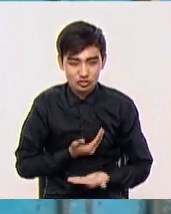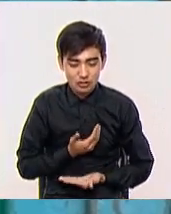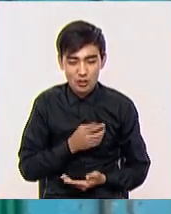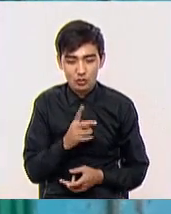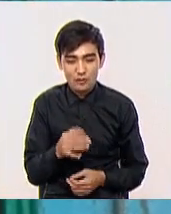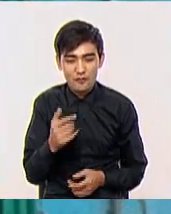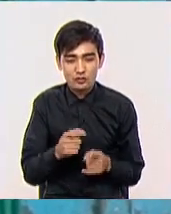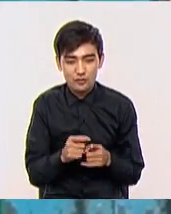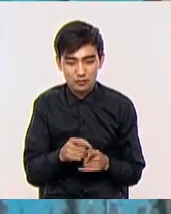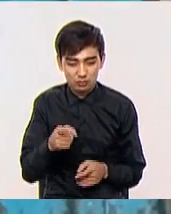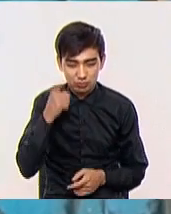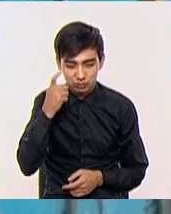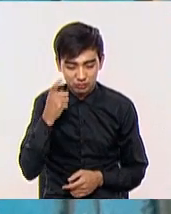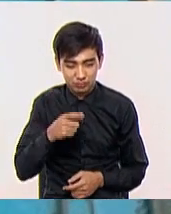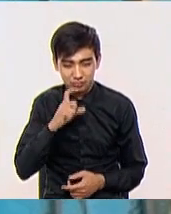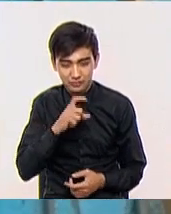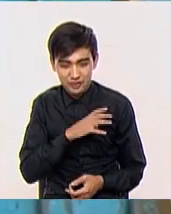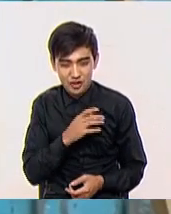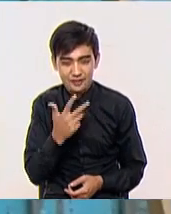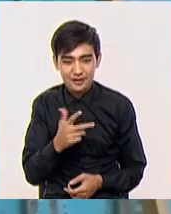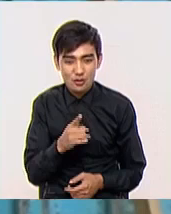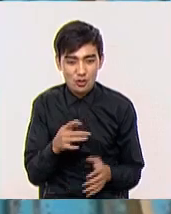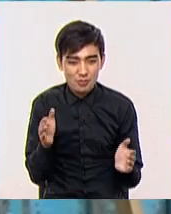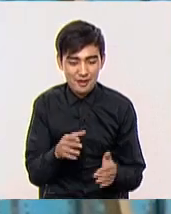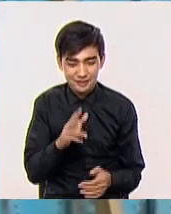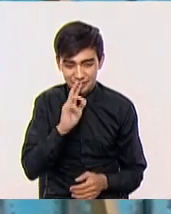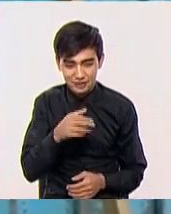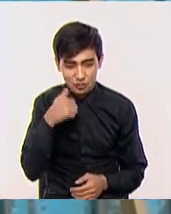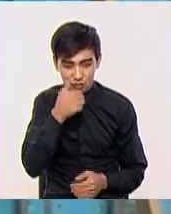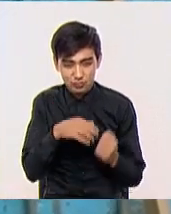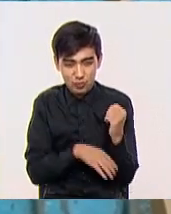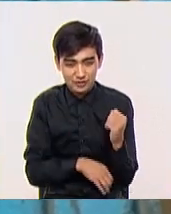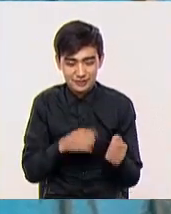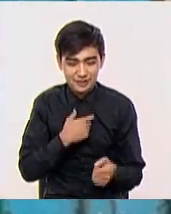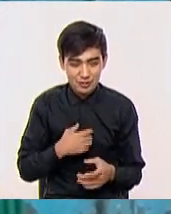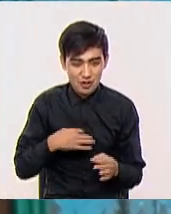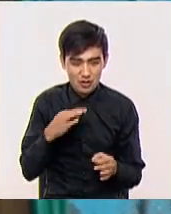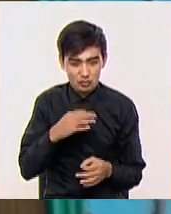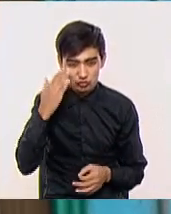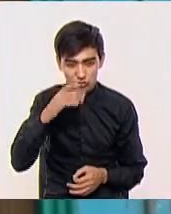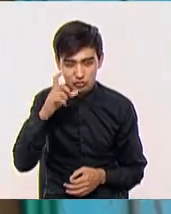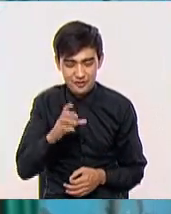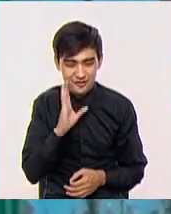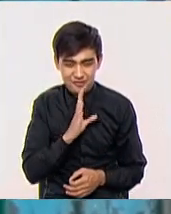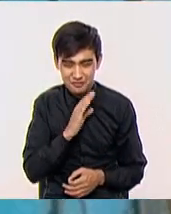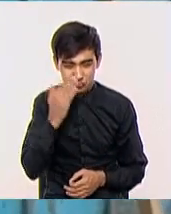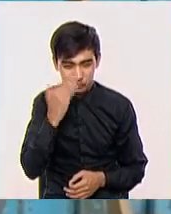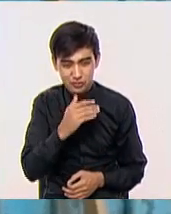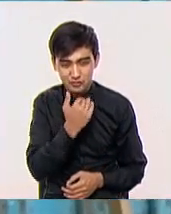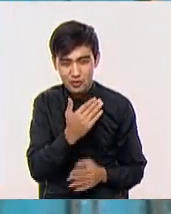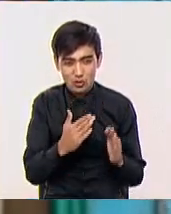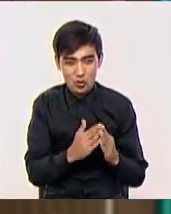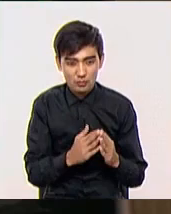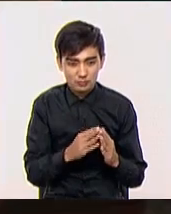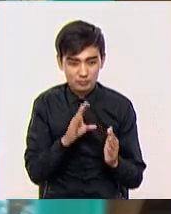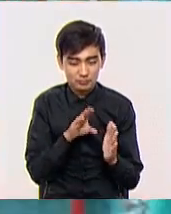ішімдікке салынып кеткен. Ал үш кішкентай бала соңғы үш жылдан бері өздеріне бейтаныс әйелдің мына